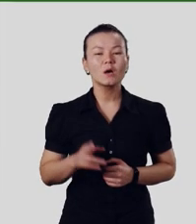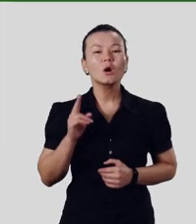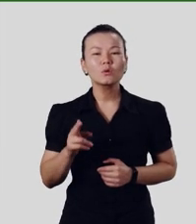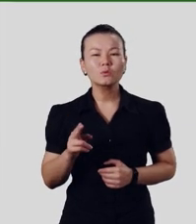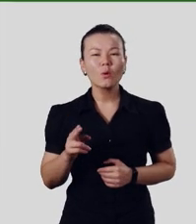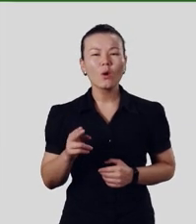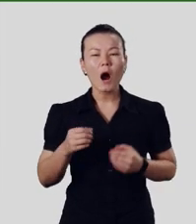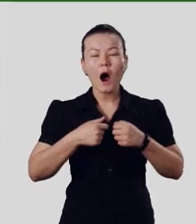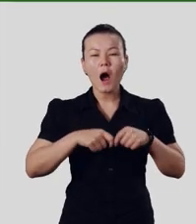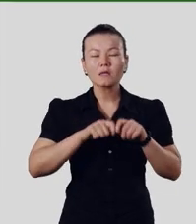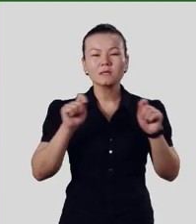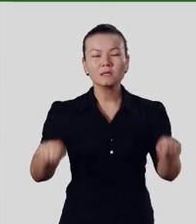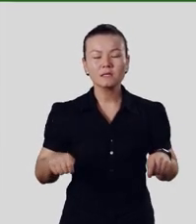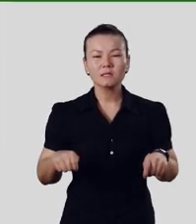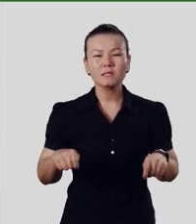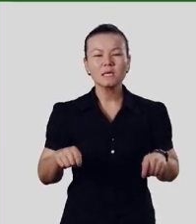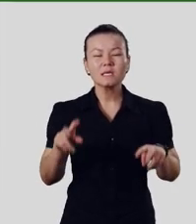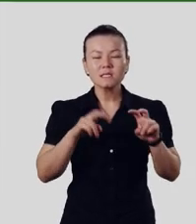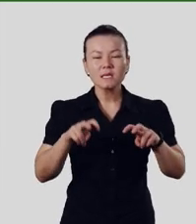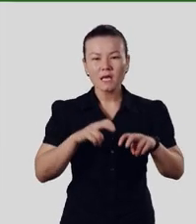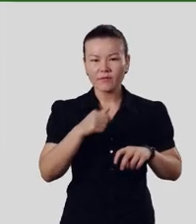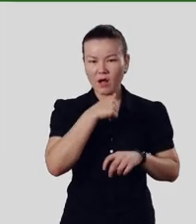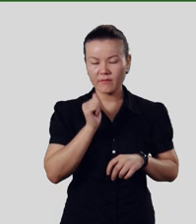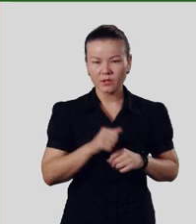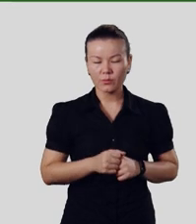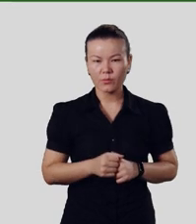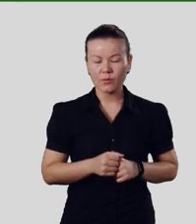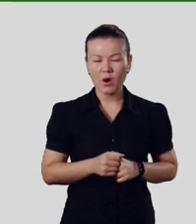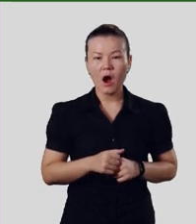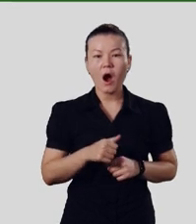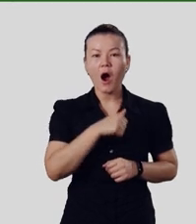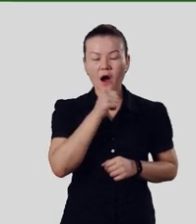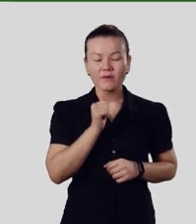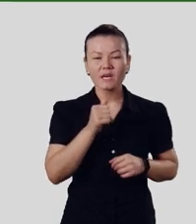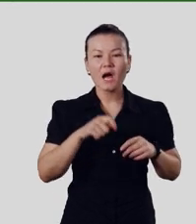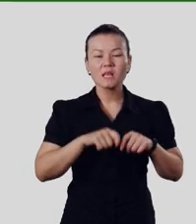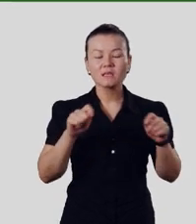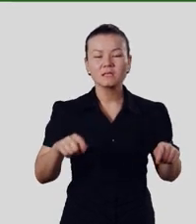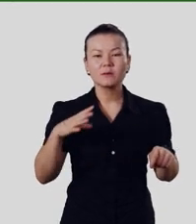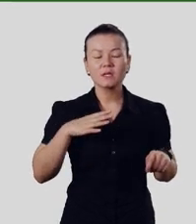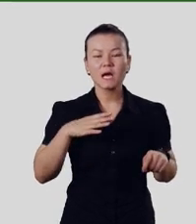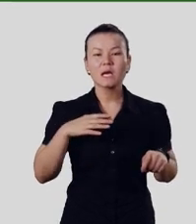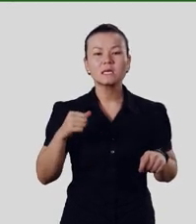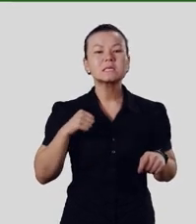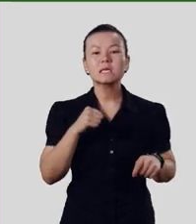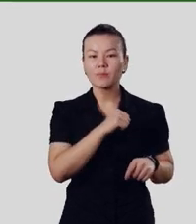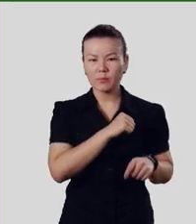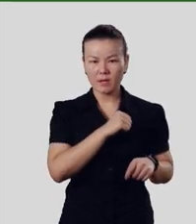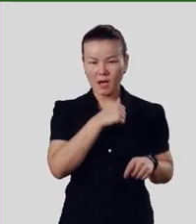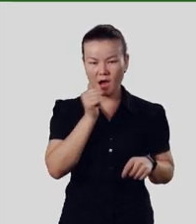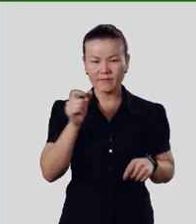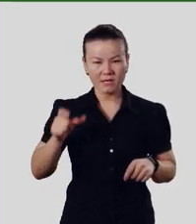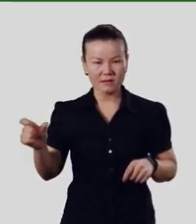Кто открыл и исследовал Африку? Африка была открыта самими